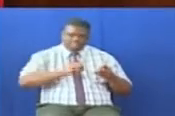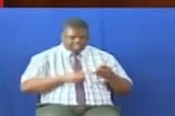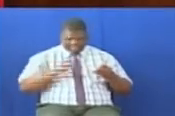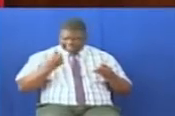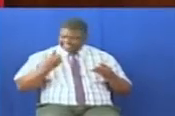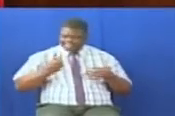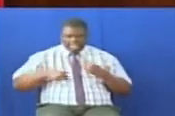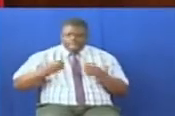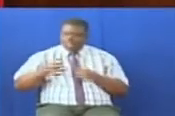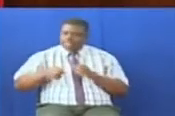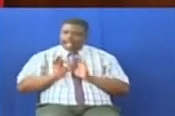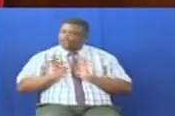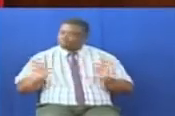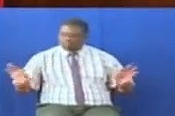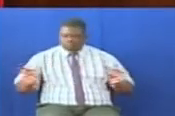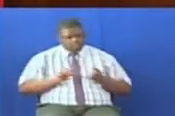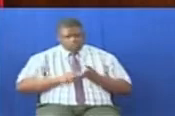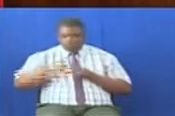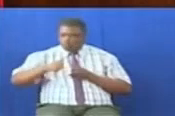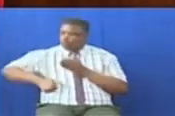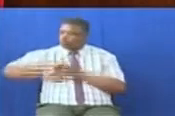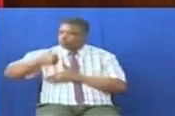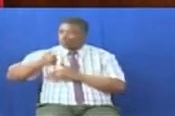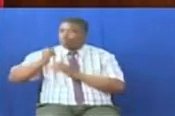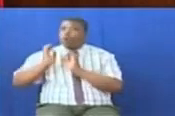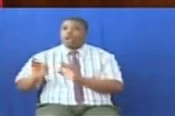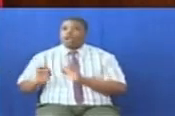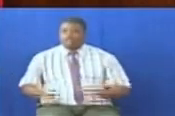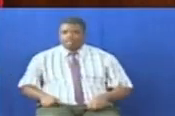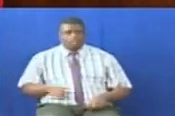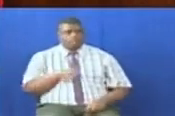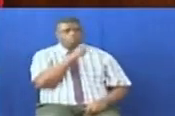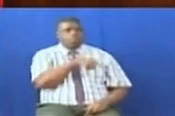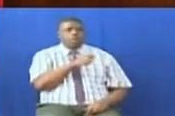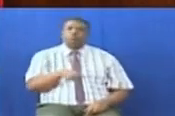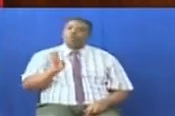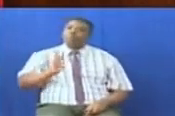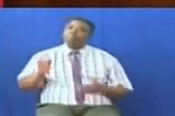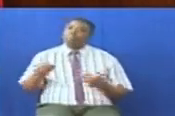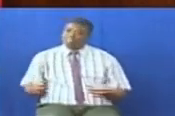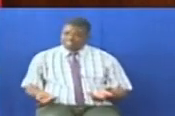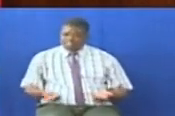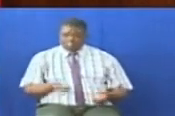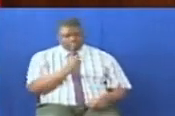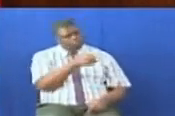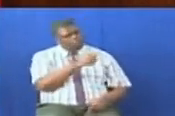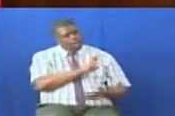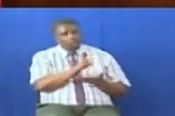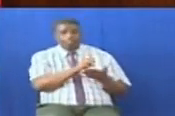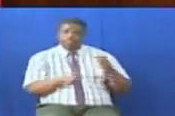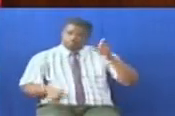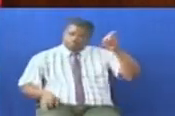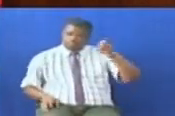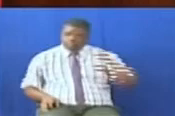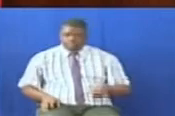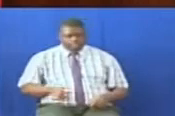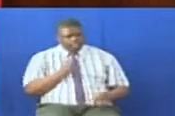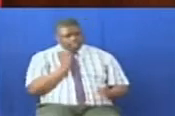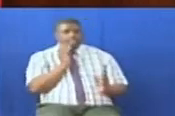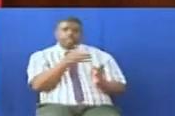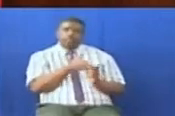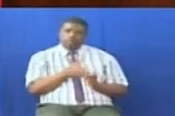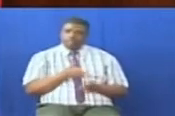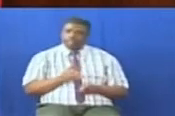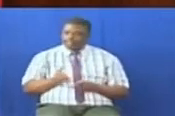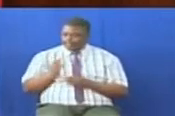watu wako wapi? Hawa watu wako kwenye halmashauri zetu. Na Mheshimiwa Naibu Spika, lengo la D by D ilikuwa vile vile